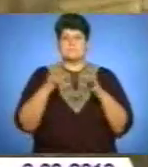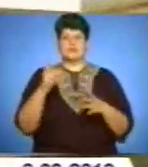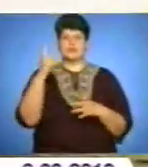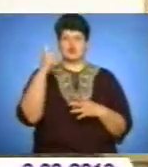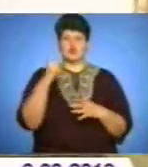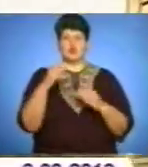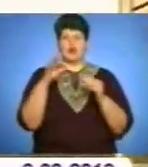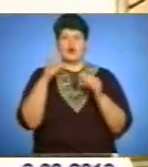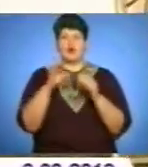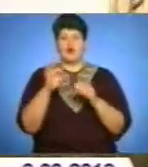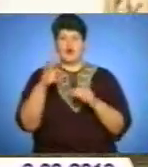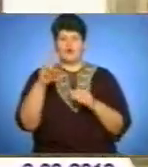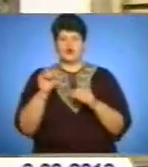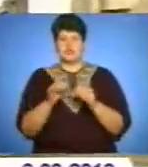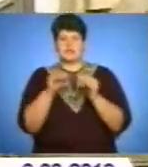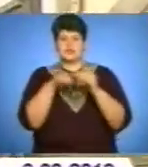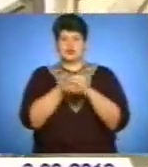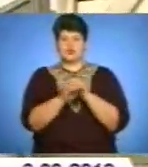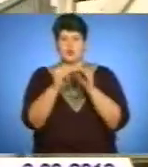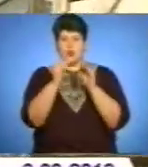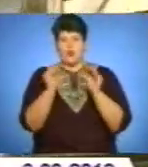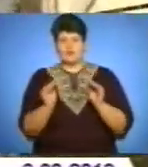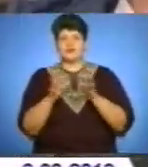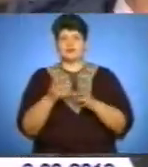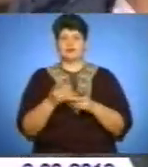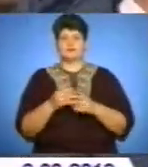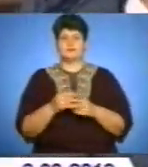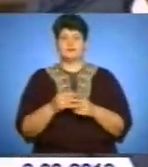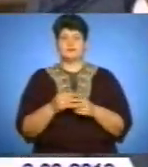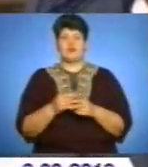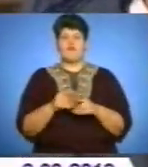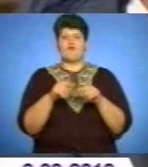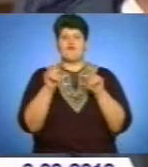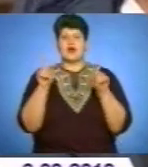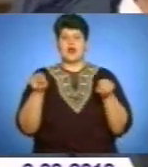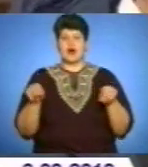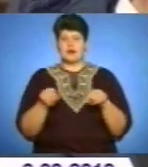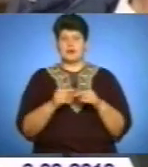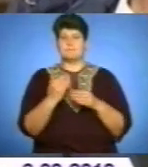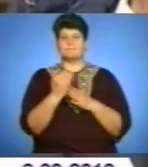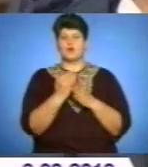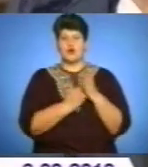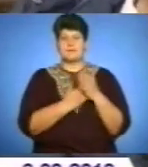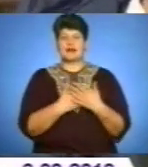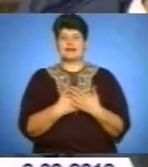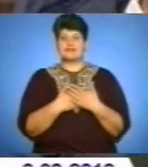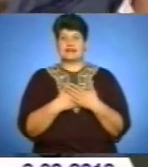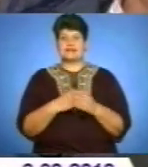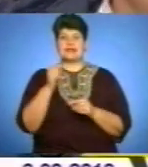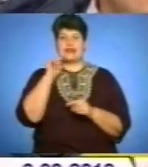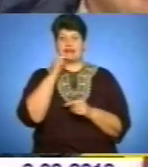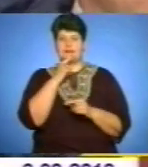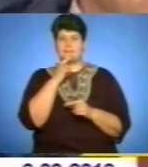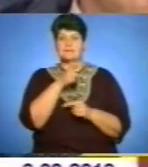всій країні загальною потужністю 500 000 тонн. В рамках якраз програми активізації економіки на